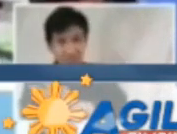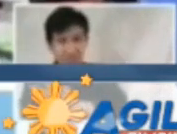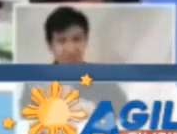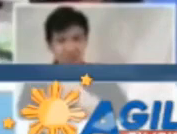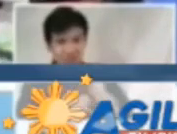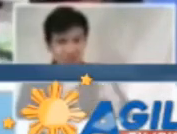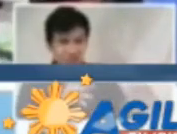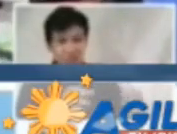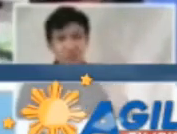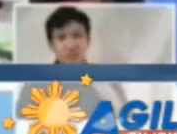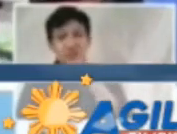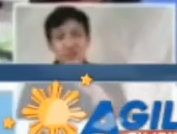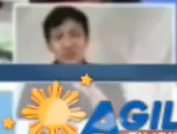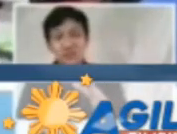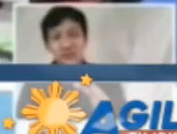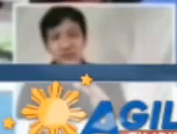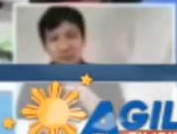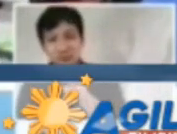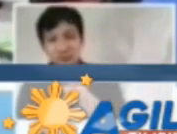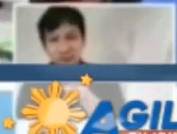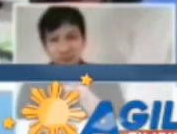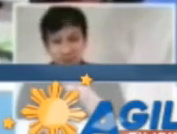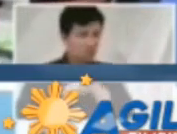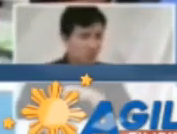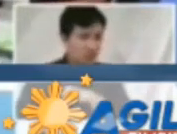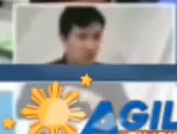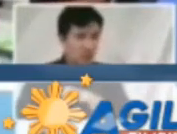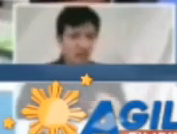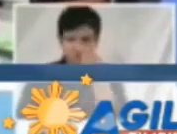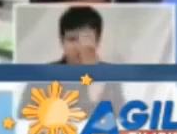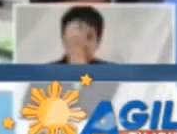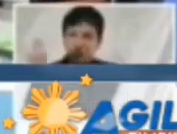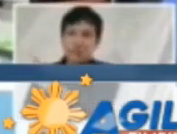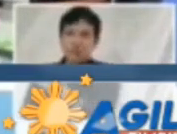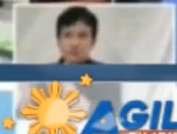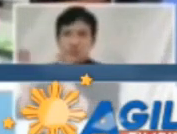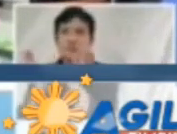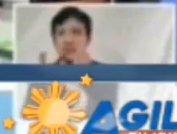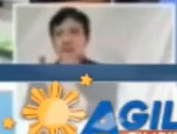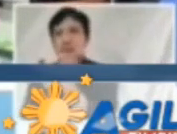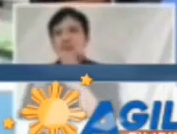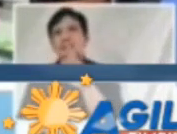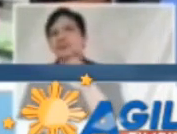tranche ng financial aid na mula sa pamahalaan. May magandang balita po na